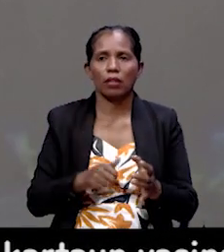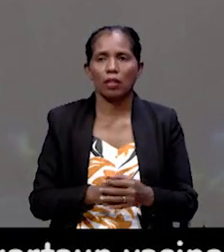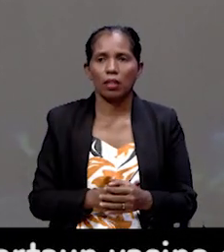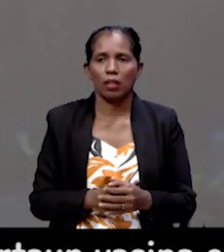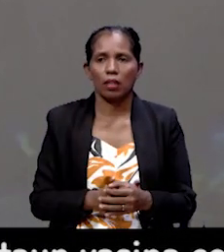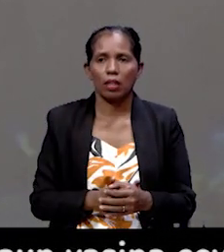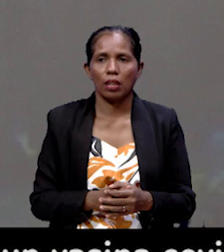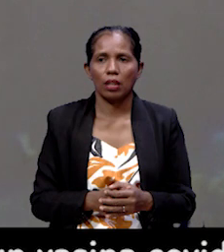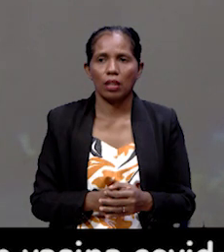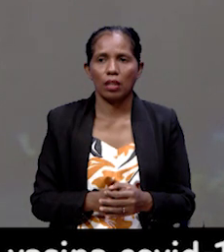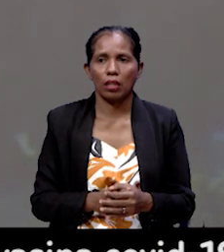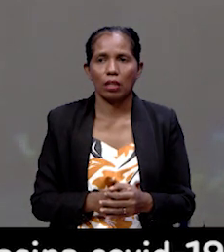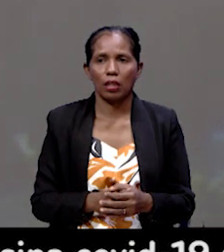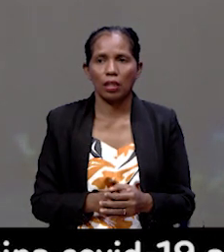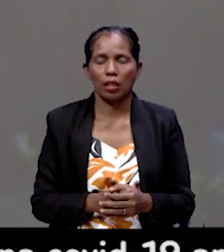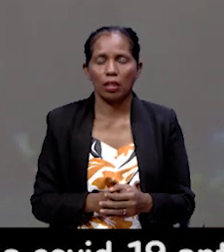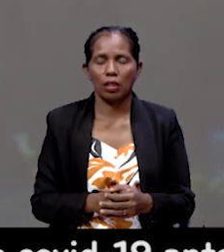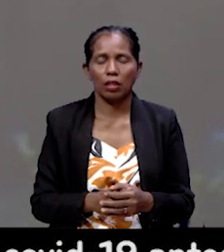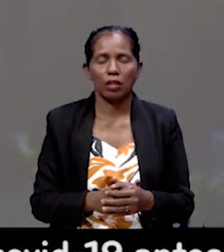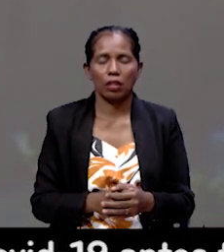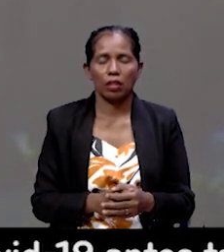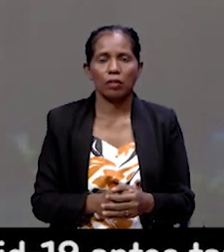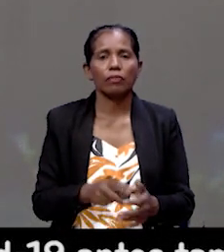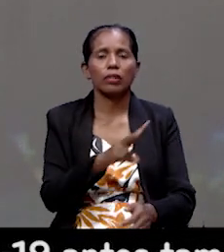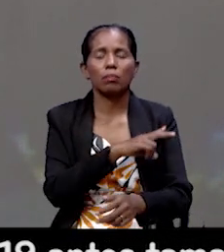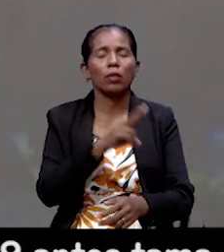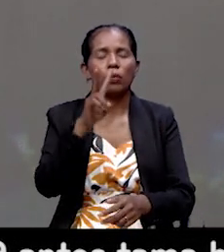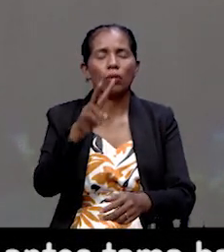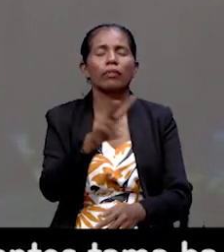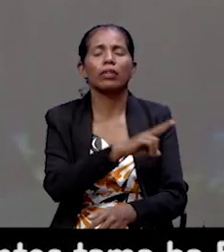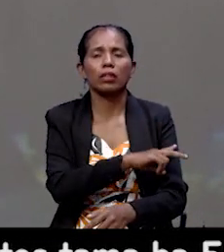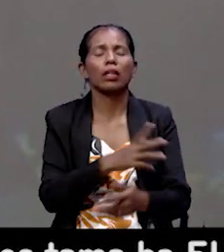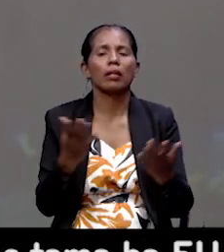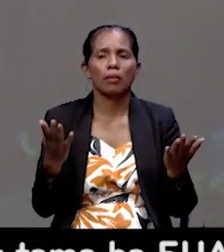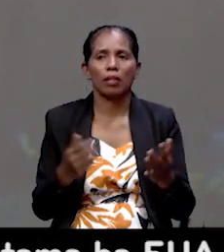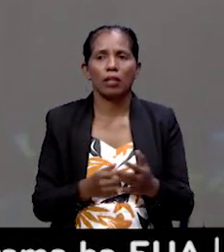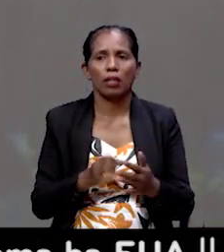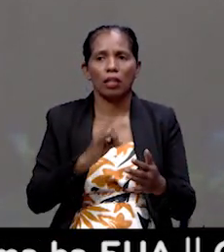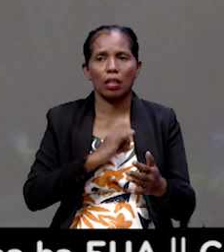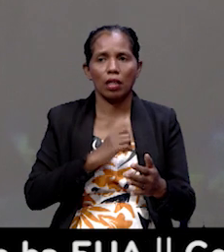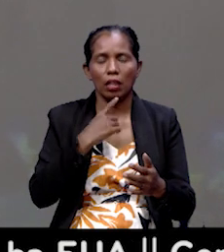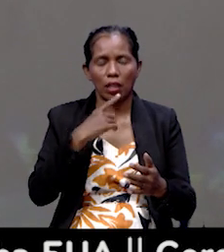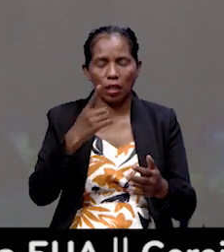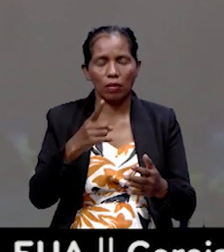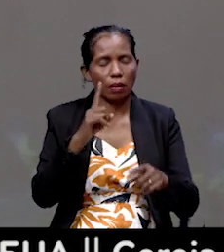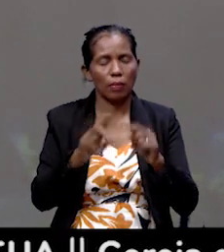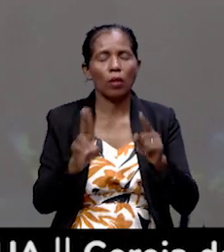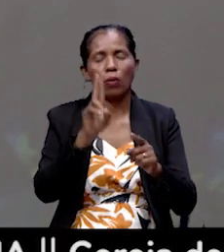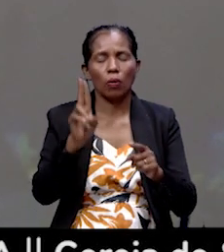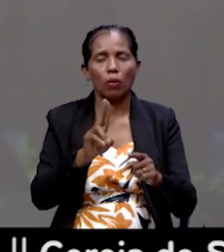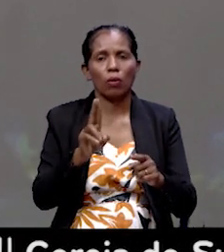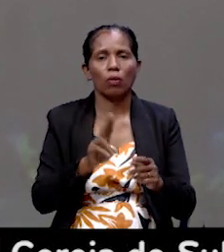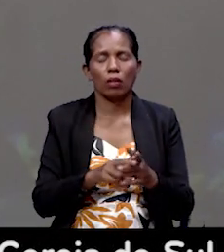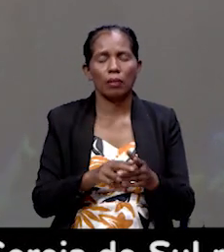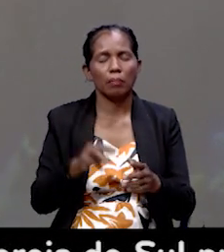ne sona Disculpa Termo idane Hoto-hoto simu Iha umofukun lulik Hoto-hoto impresta deit Ministre Nene Nileo